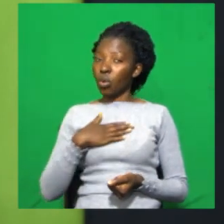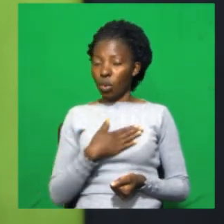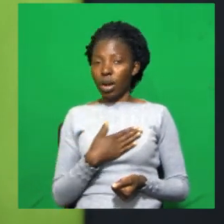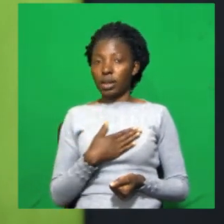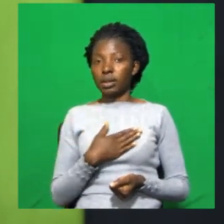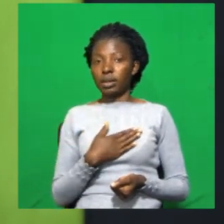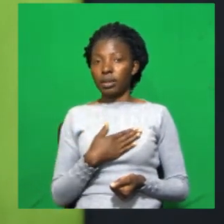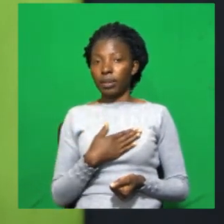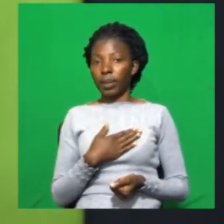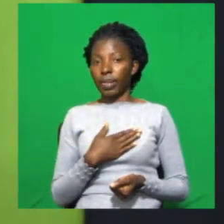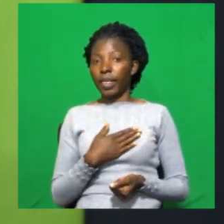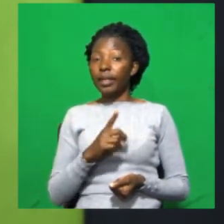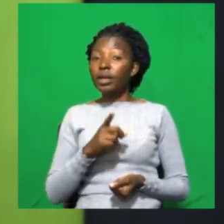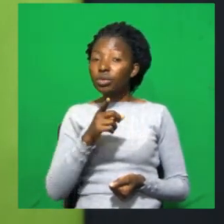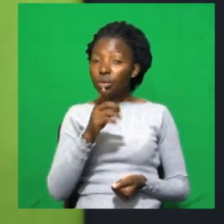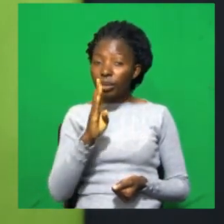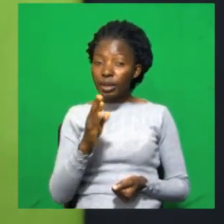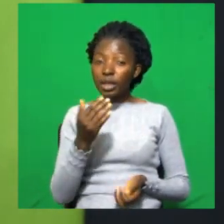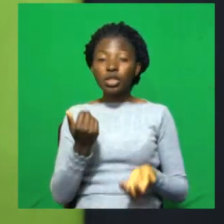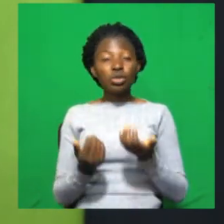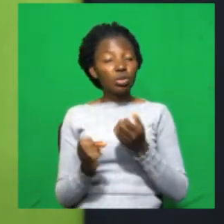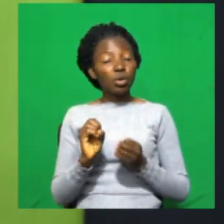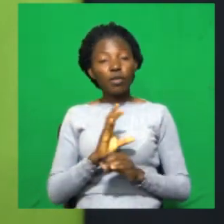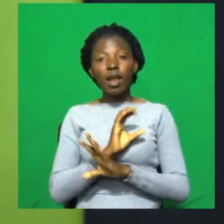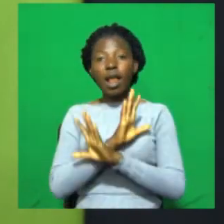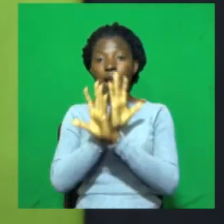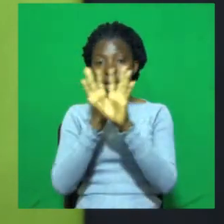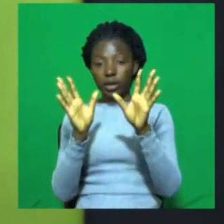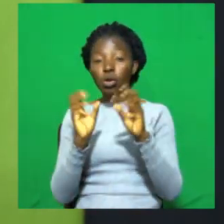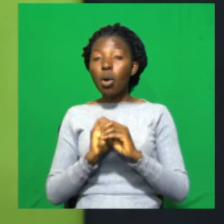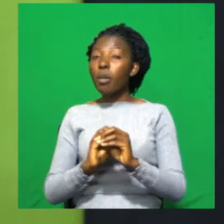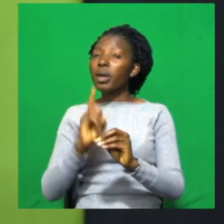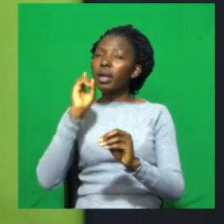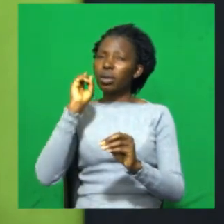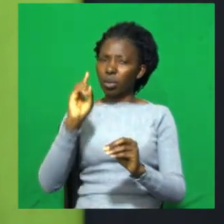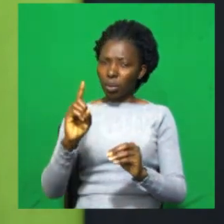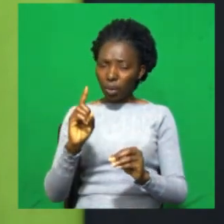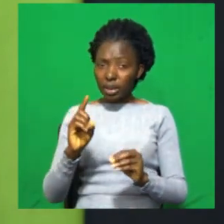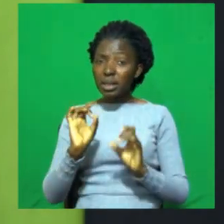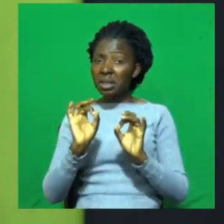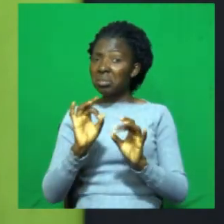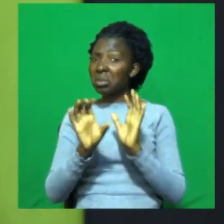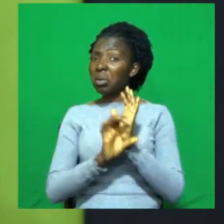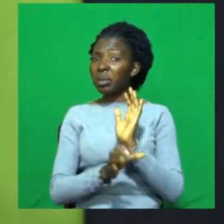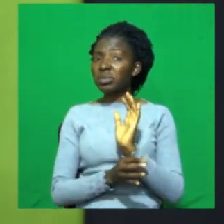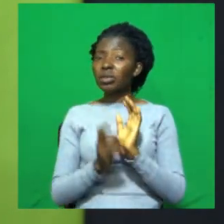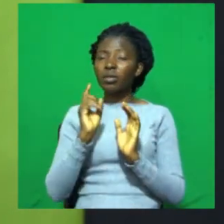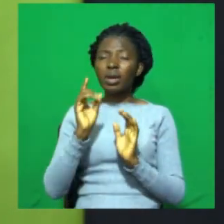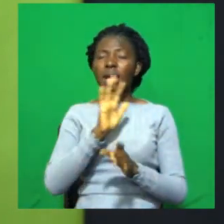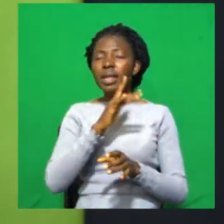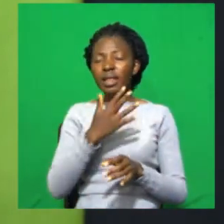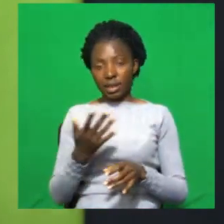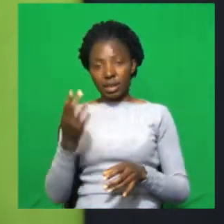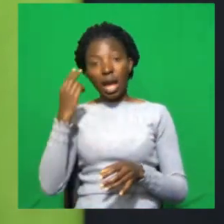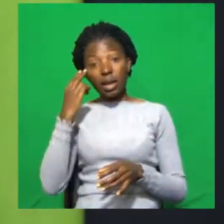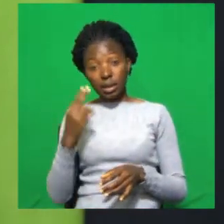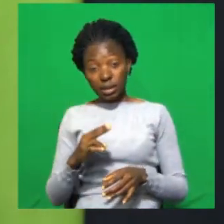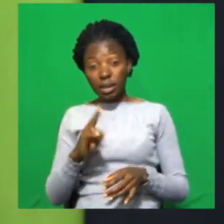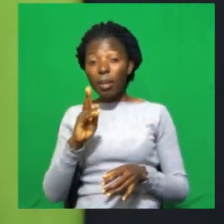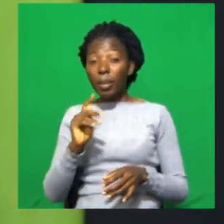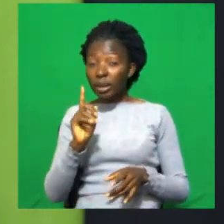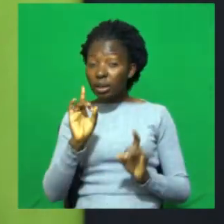nechishuwiro chaMwari kuti muve vana vechiedza. Zvinojeka pamwe zvajeka, zvimwe zvacho ngatirambei